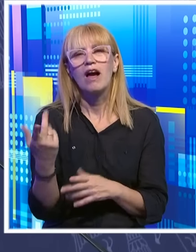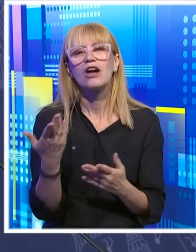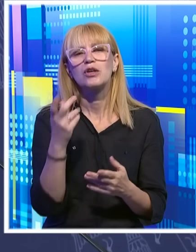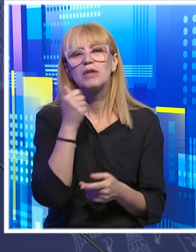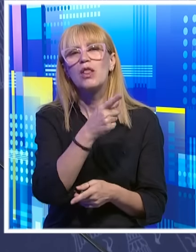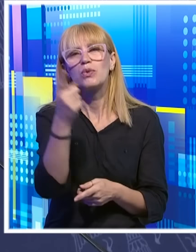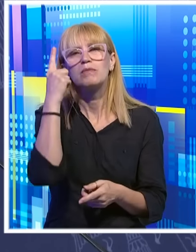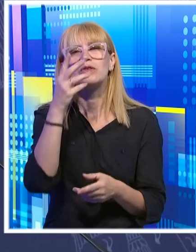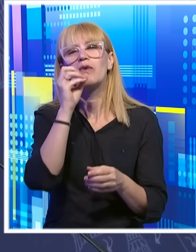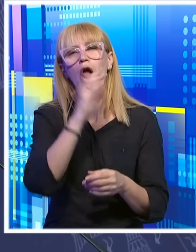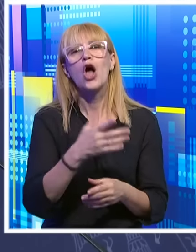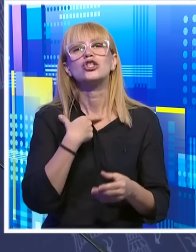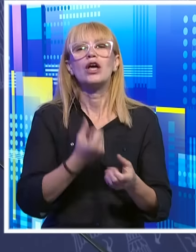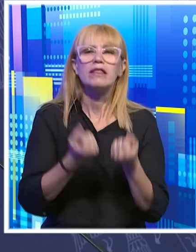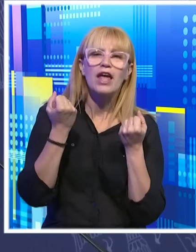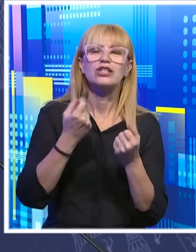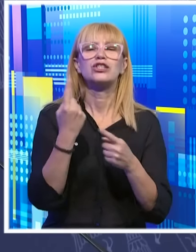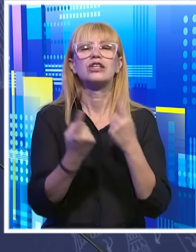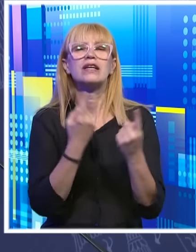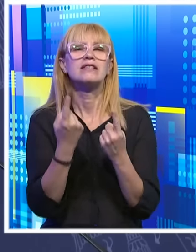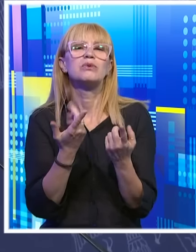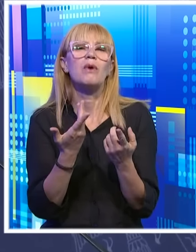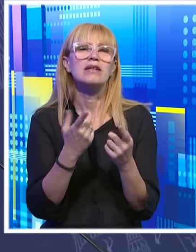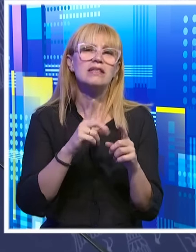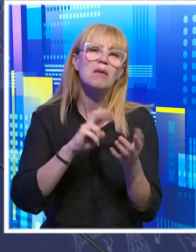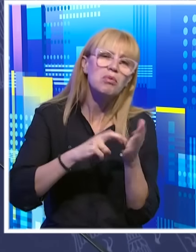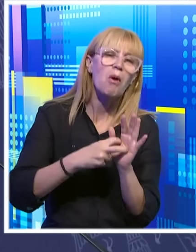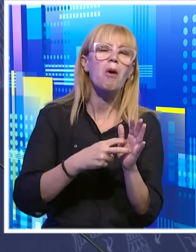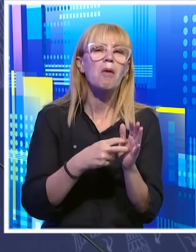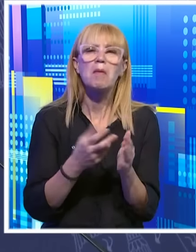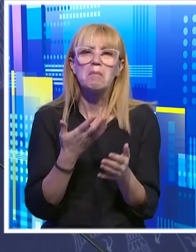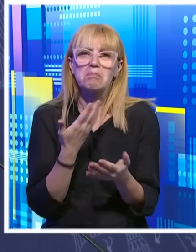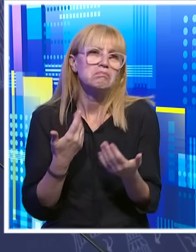da su problematične i nemam problem sa tim da o tome govorim.